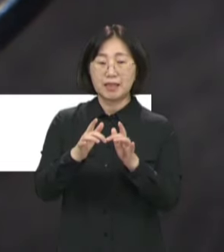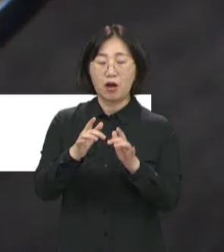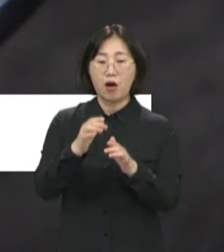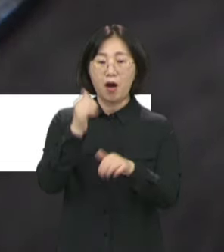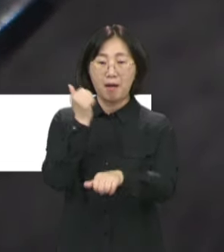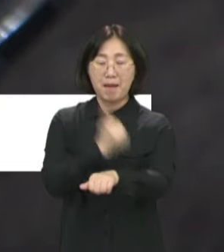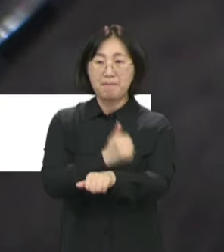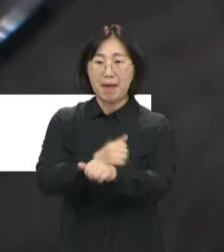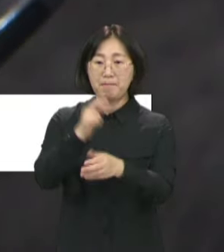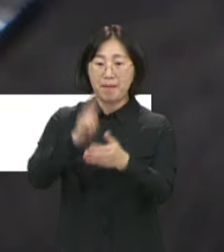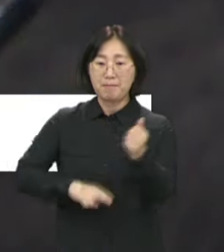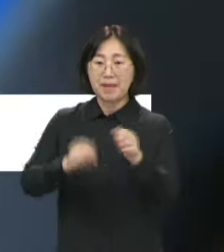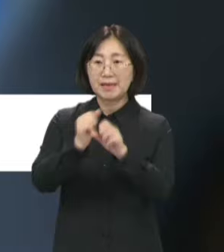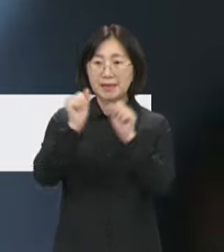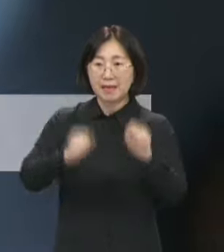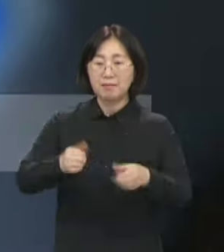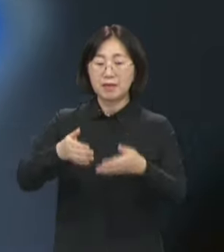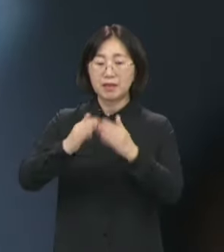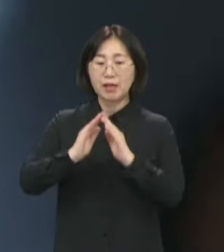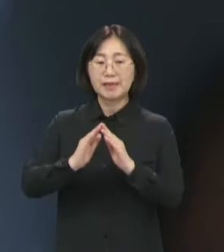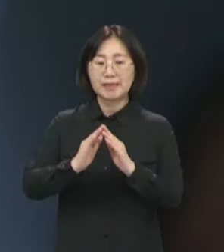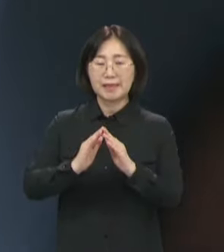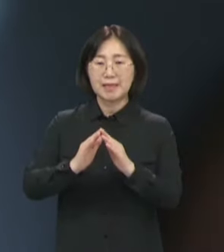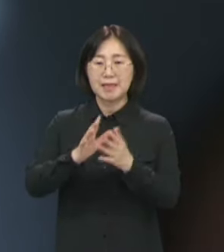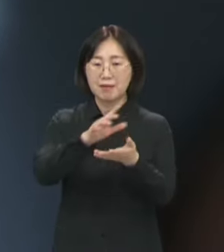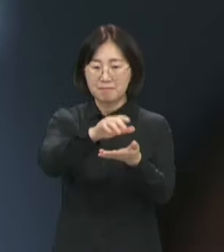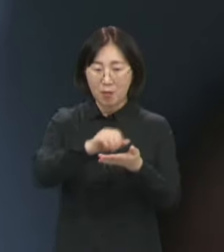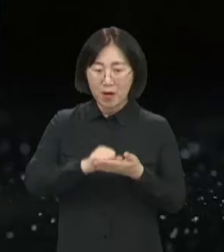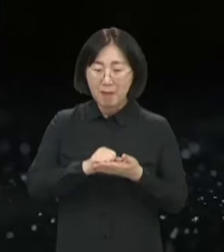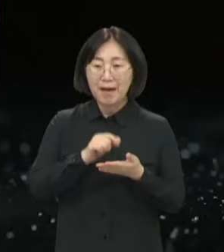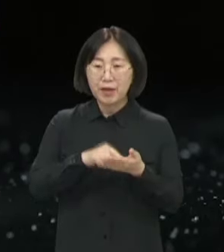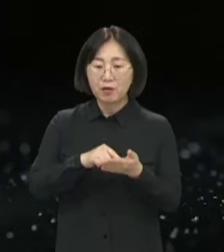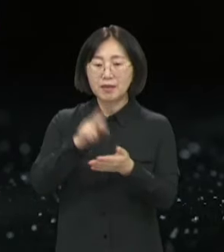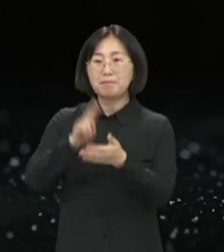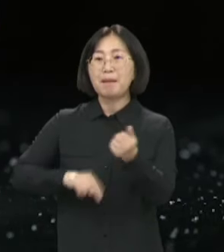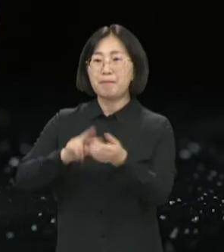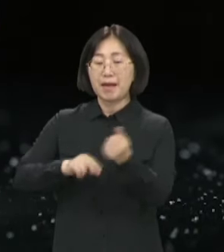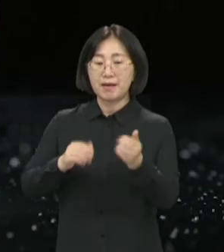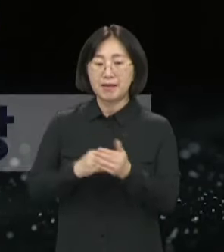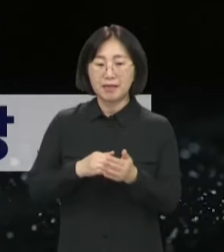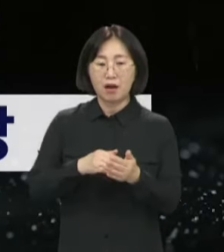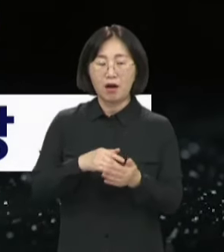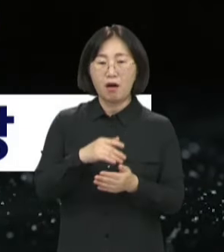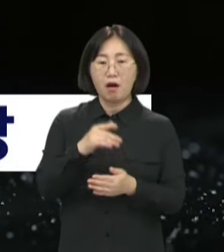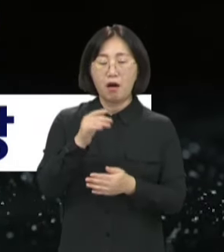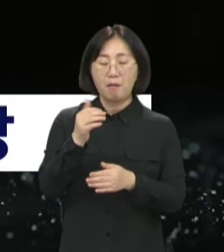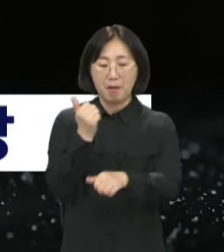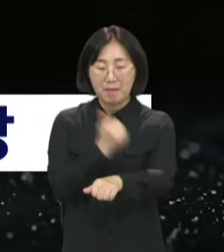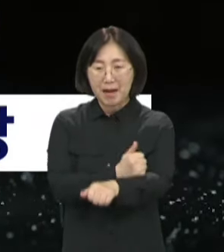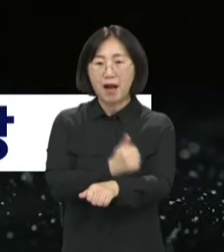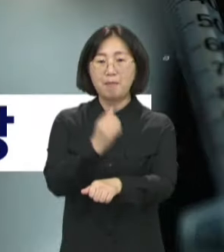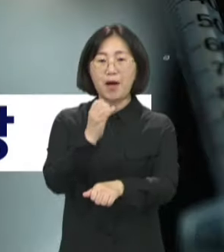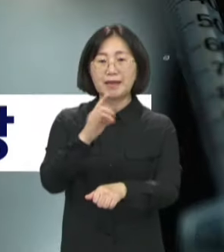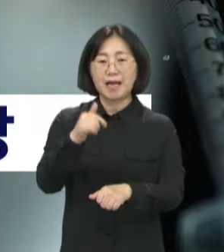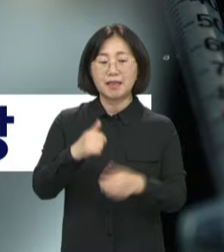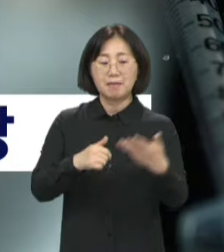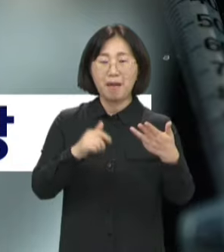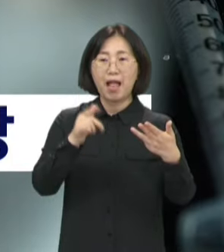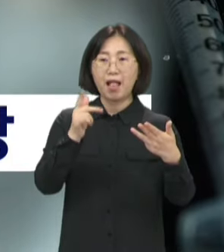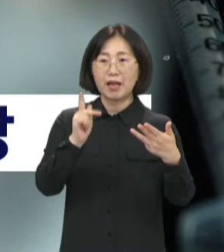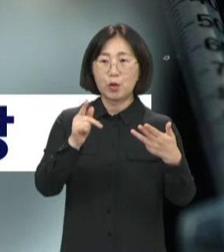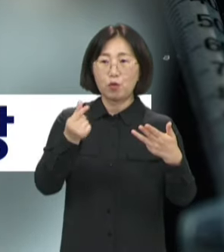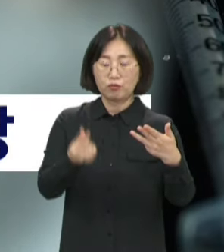만들고 국내로 밀반입한 마약을 판매, 유통했습니다. 확인된 양만 필로폰, 케타민, 액상대마 등